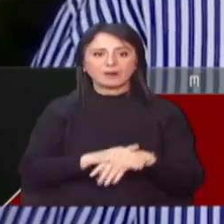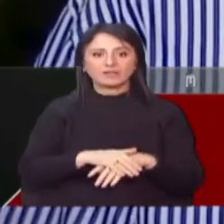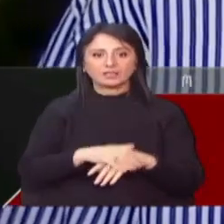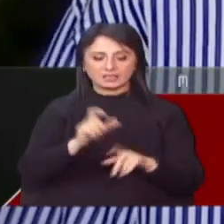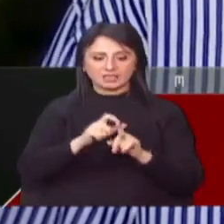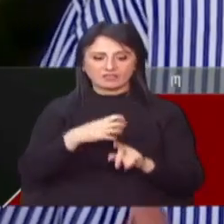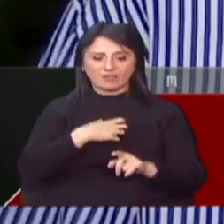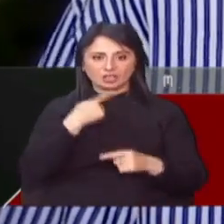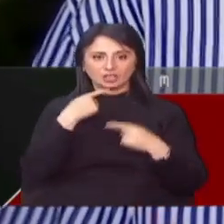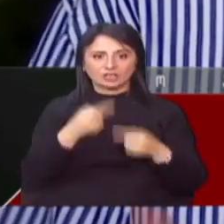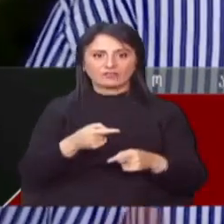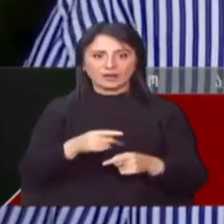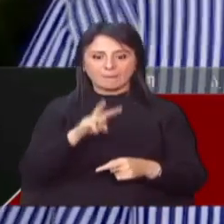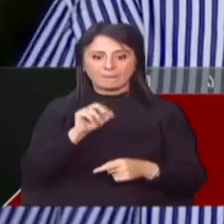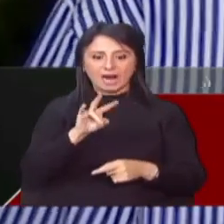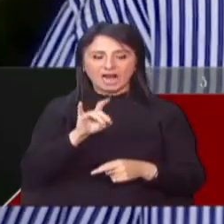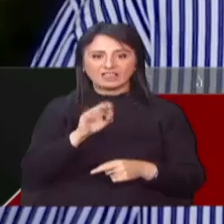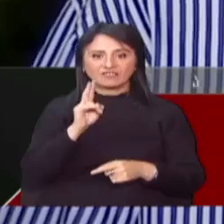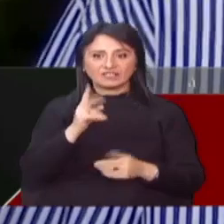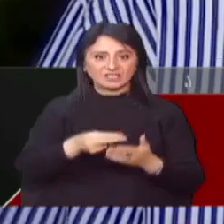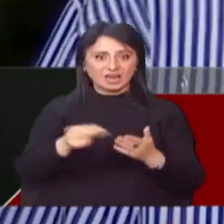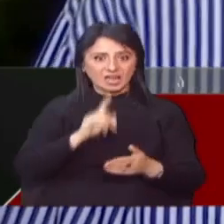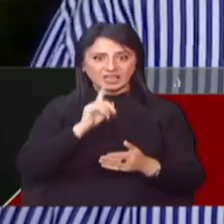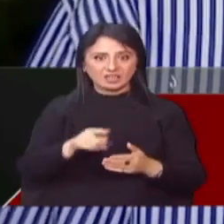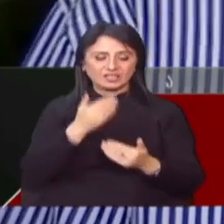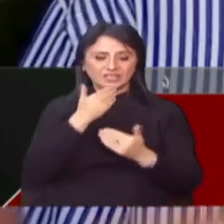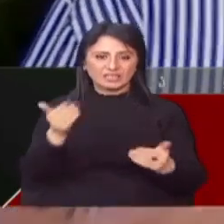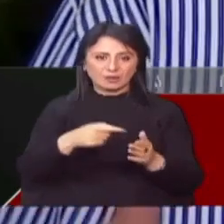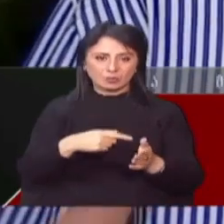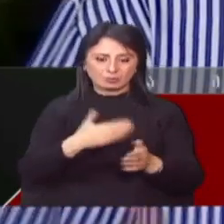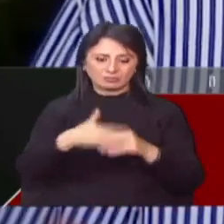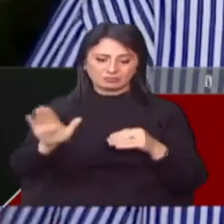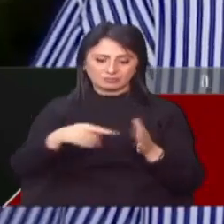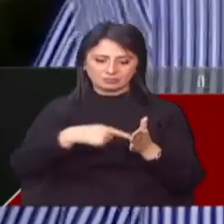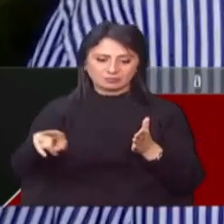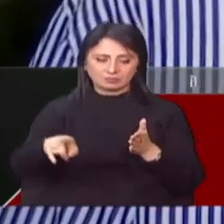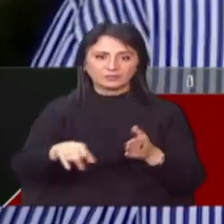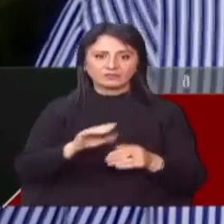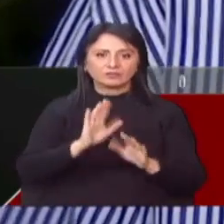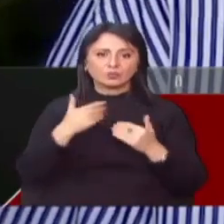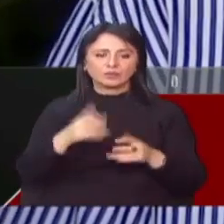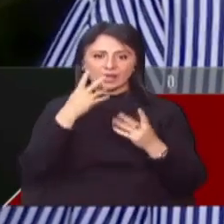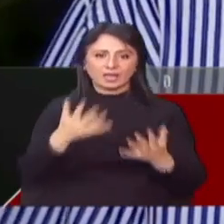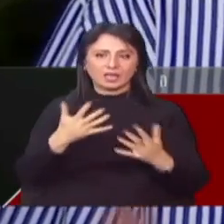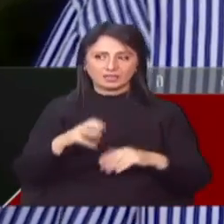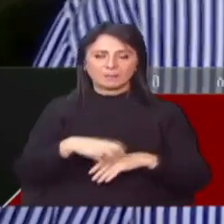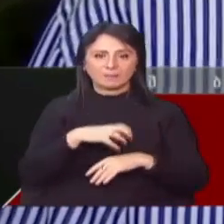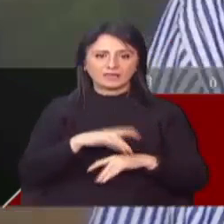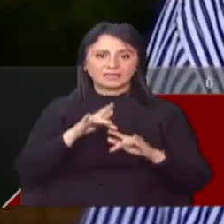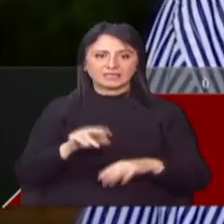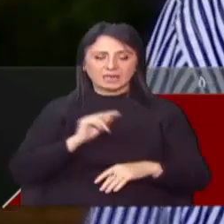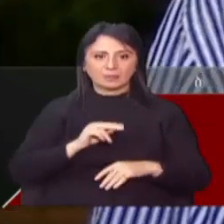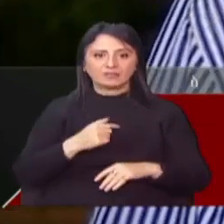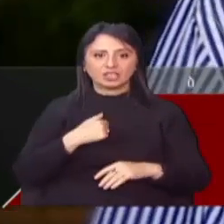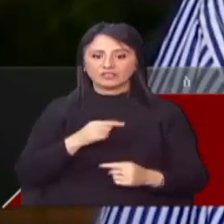გადამწყვეტი სიტყვა თქვა. Manifest wins ხელს არ მოაწერს, უკვე საბოლოოდ გამიჯნავს საკუთარ თავს ფორმალურ დონეზეც უკვე პარტიის საქმიანობისგან.